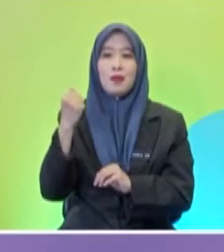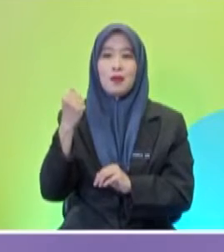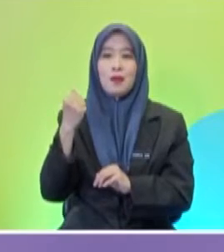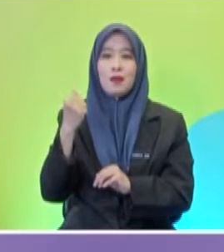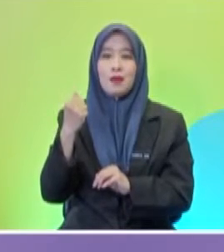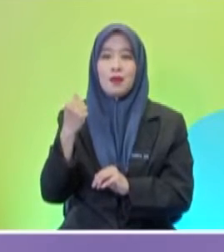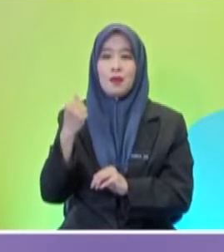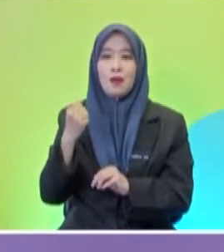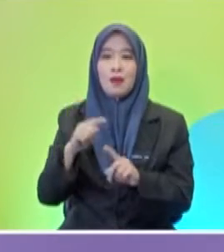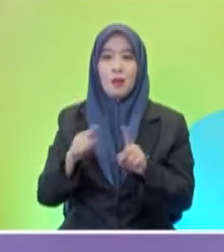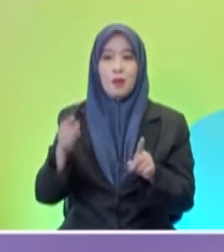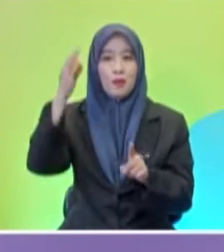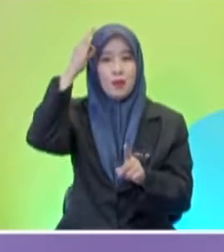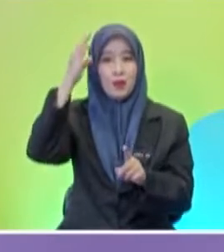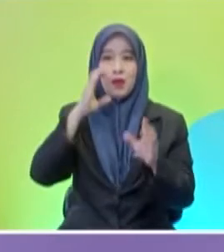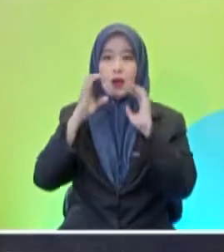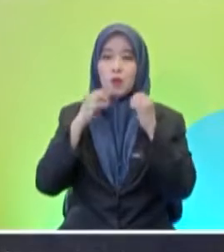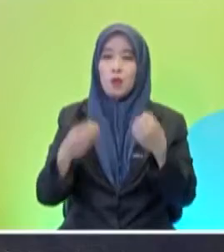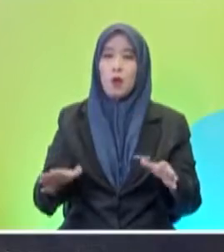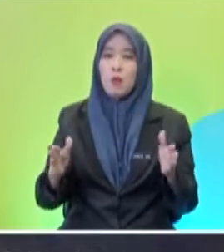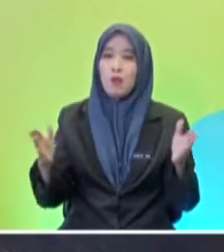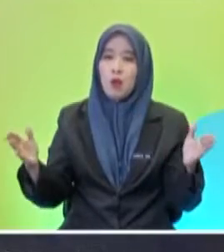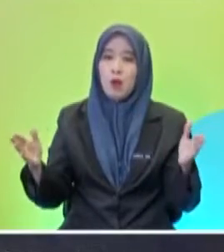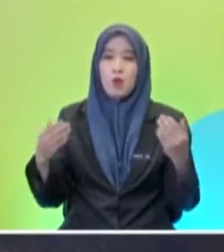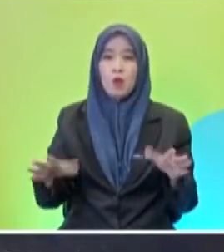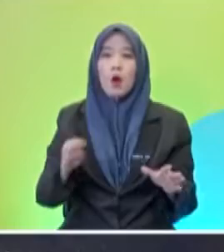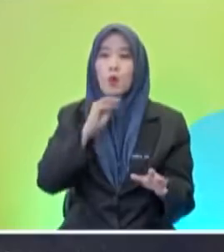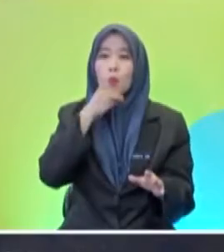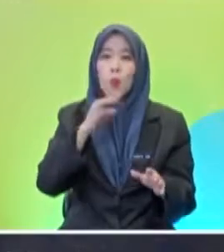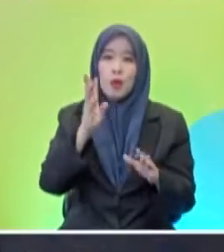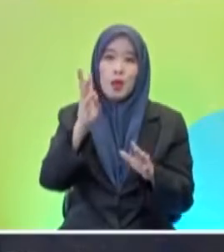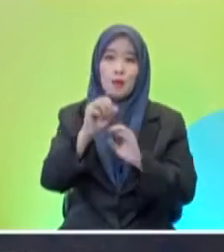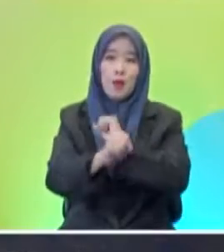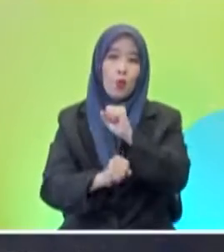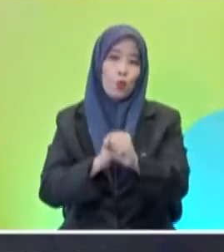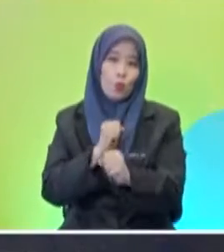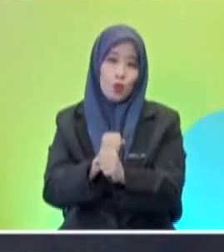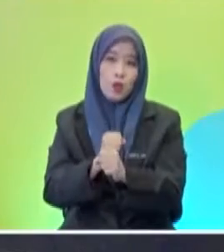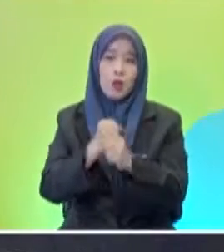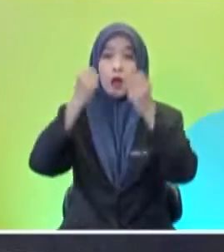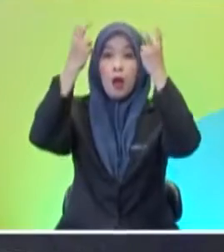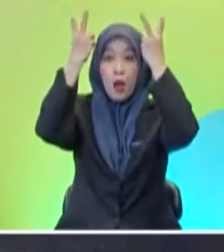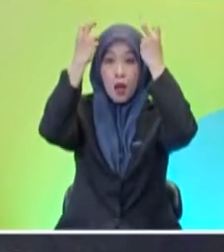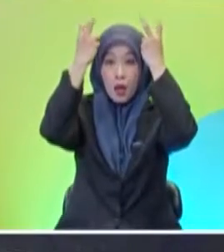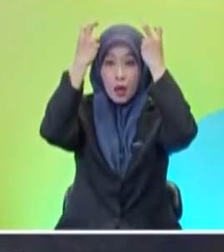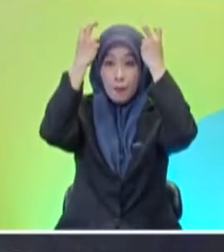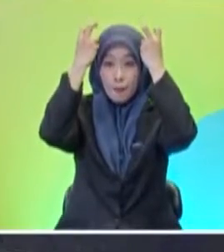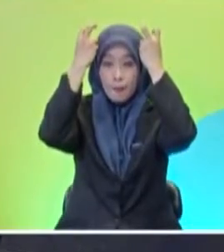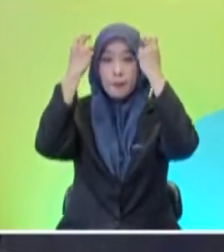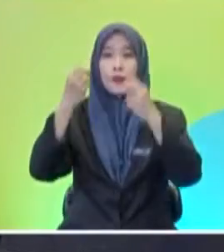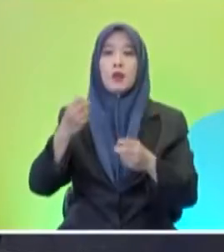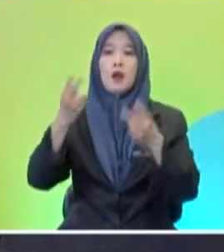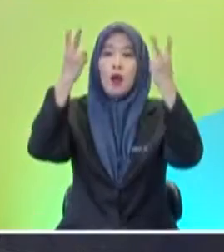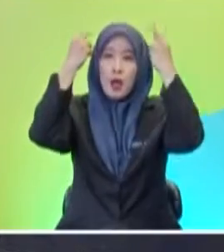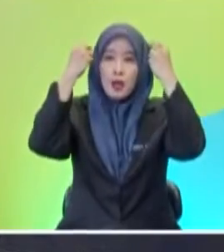dah besar dah kura-kura dia. Dah 6 tahun cikgu umur dia cikgu. Wah, lamanya. Okey. Arnab. Arnab. Ha, arnab